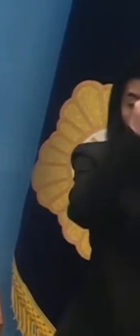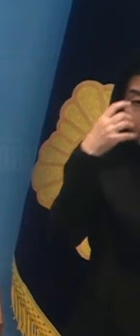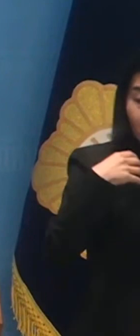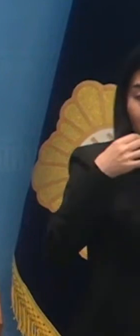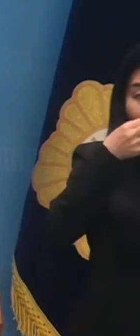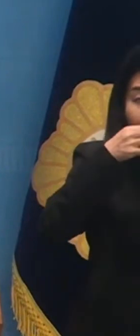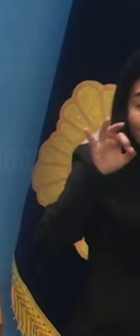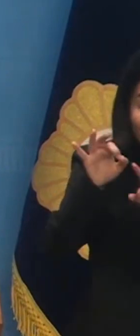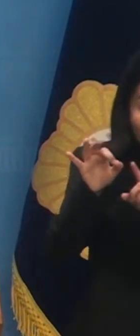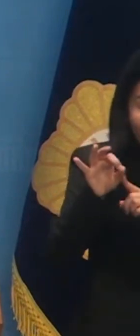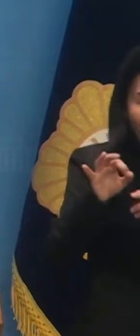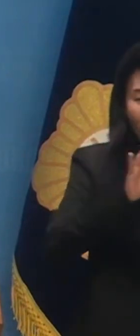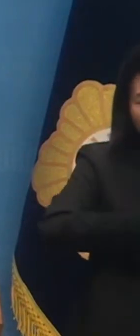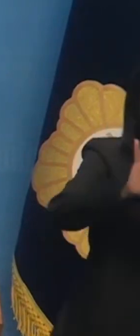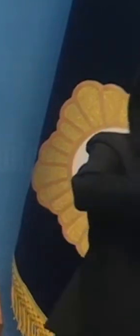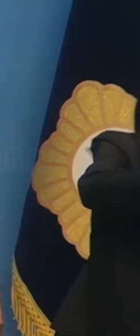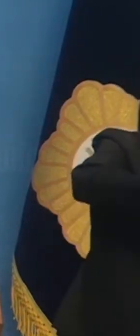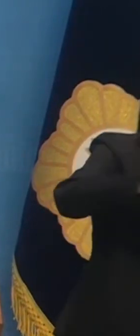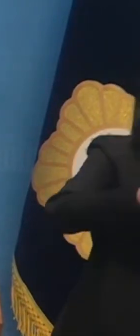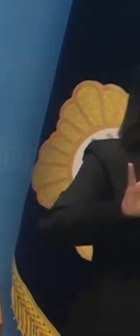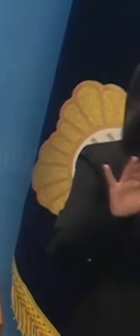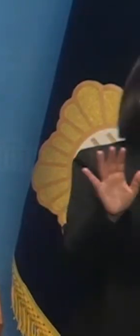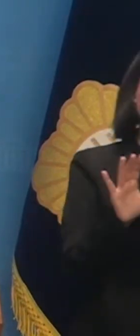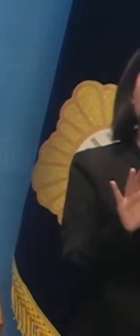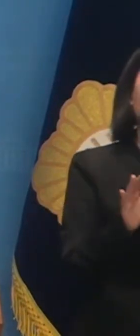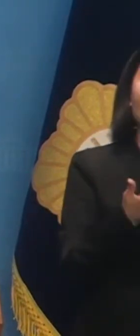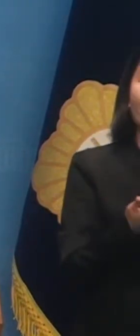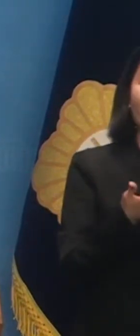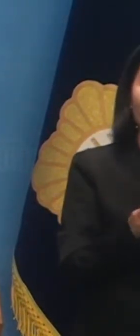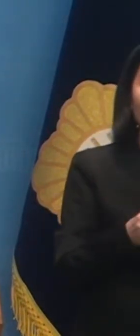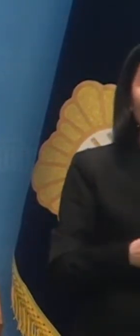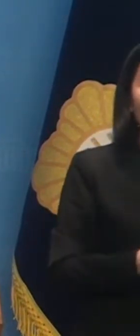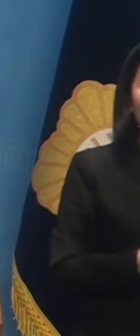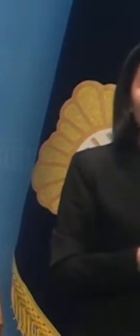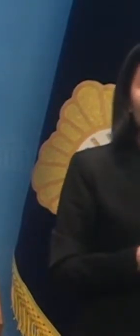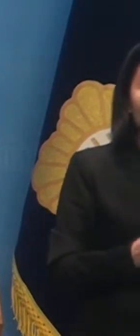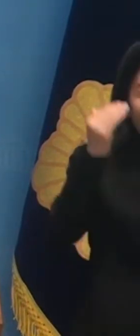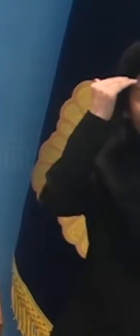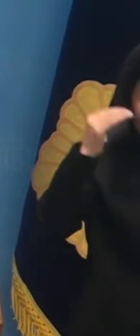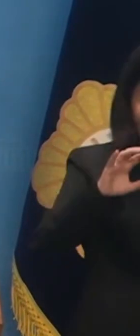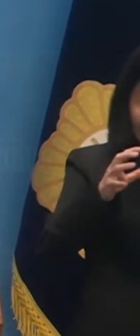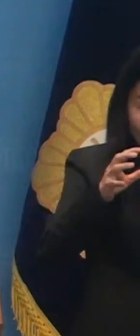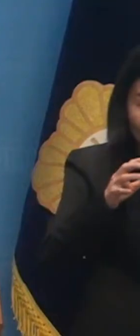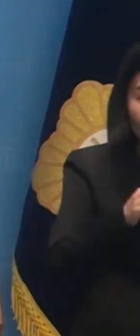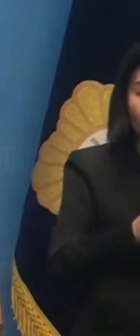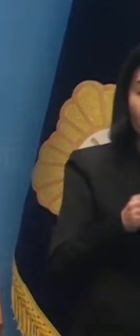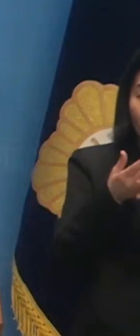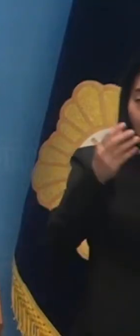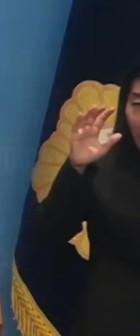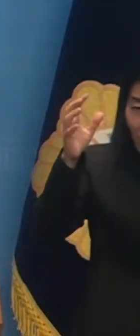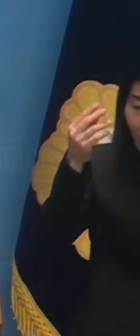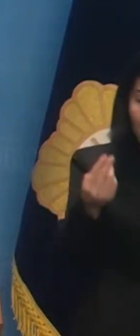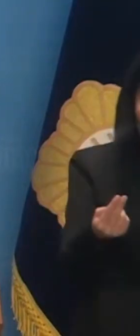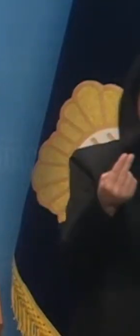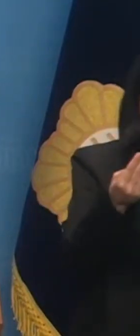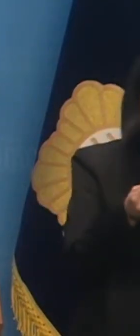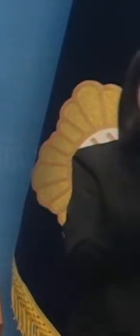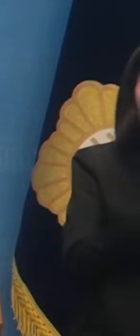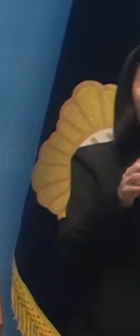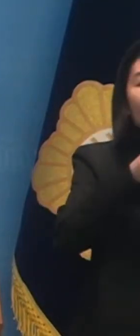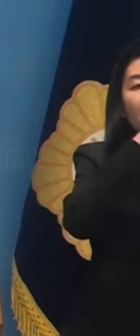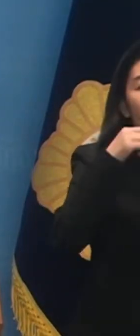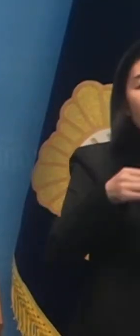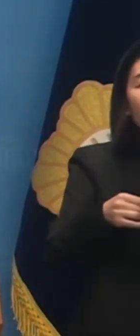순전히 낭비인 것처럼 호도되어서는 안 됩니다. 더욱이 우리나라는 주요국 대비 국가 채무 비율이 매우